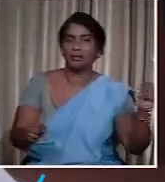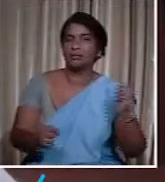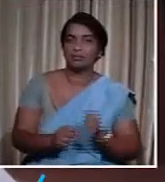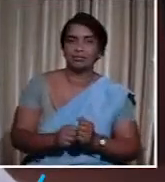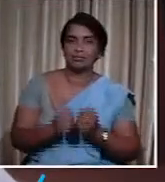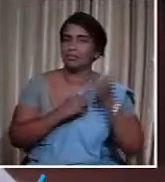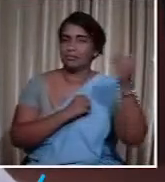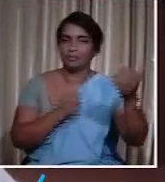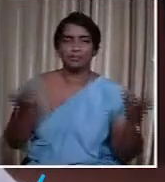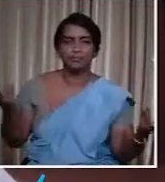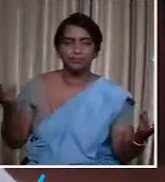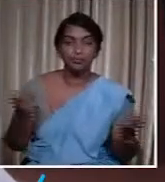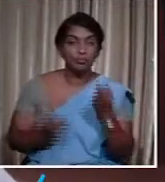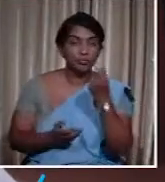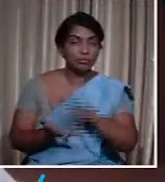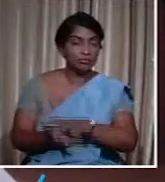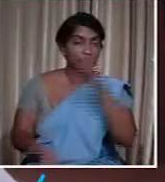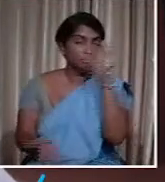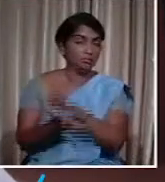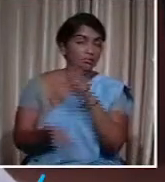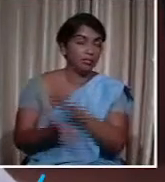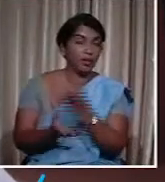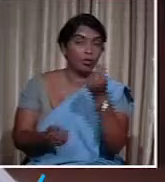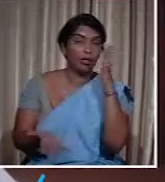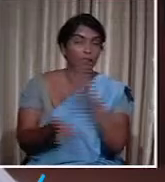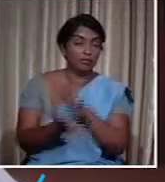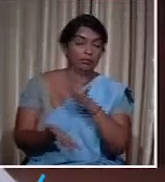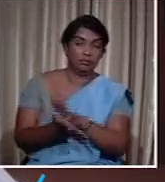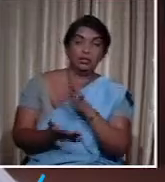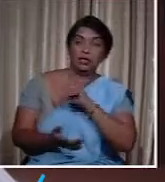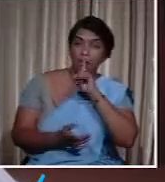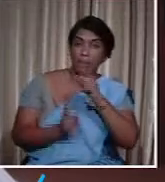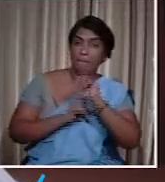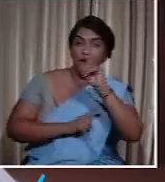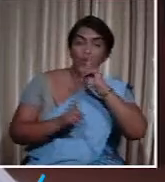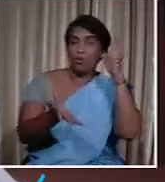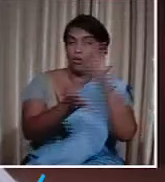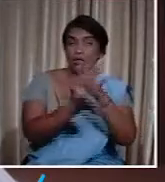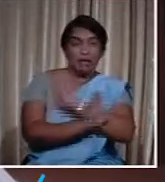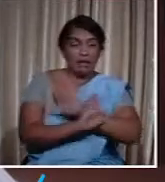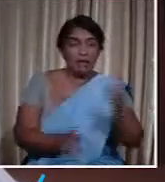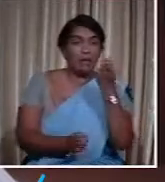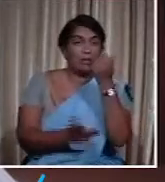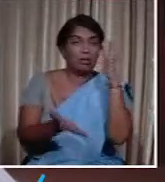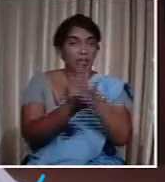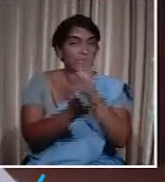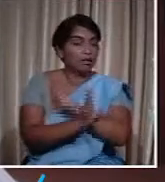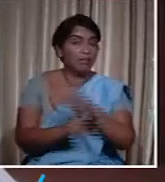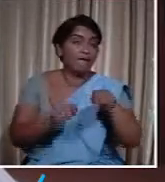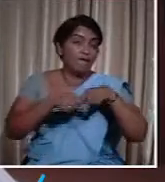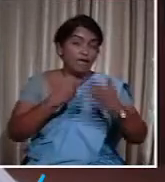कथाकरणपटंगत्ता मुदल तो व्यापार मे विधि मुदल अच्छुण विशाल उद्यम